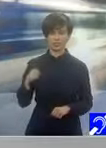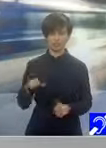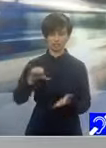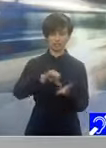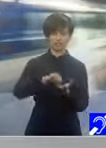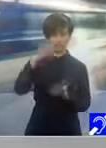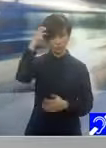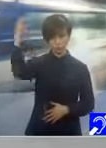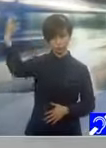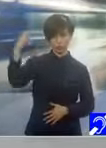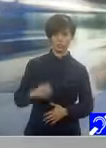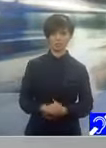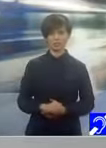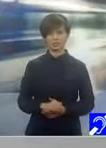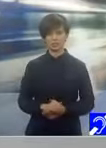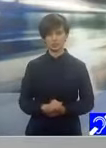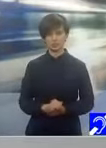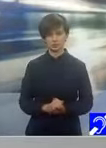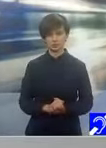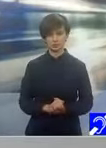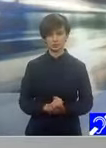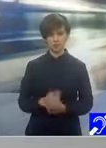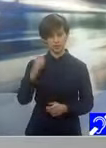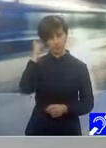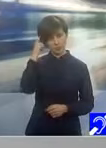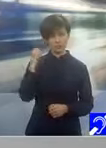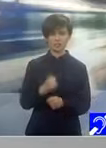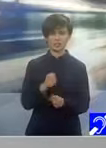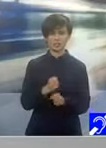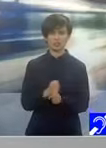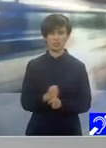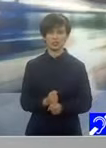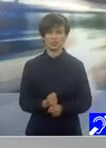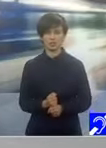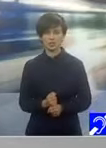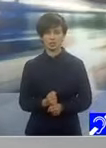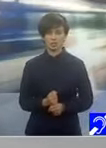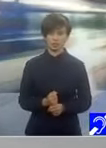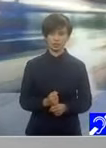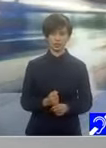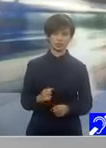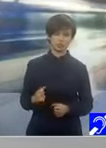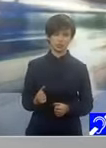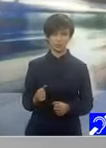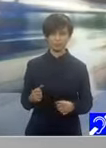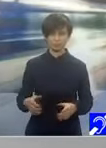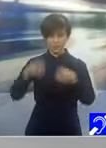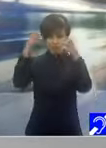cultural. La asta ne-am și gândit să facem și în colaborare cu Direcția pentru Cultură și Muzeul de Istorie